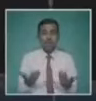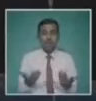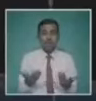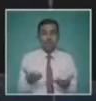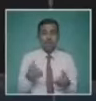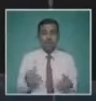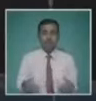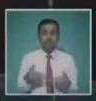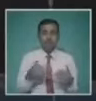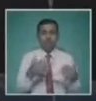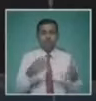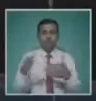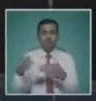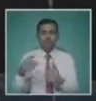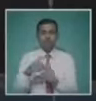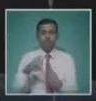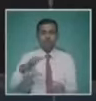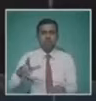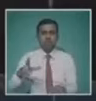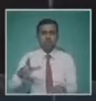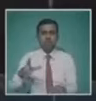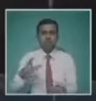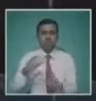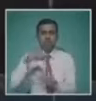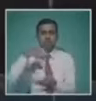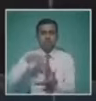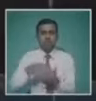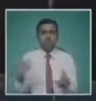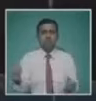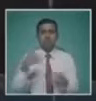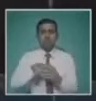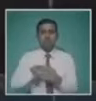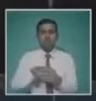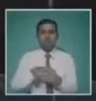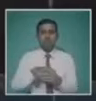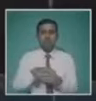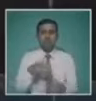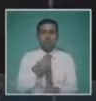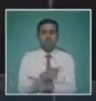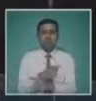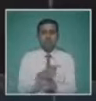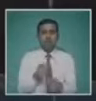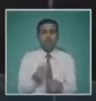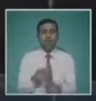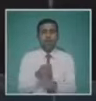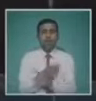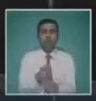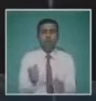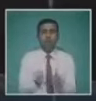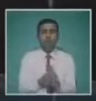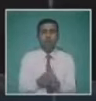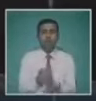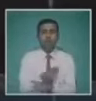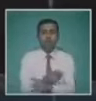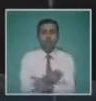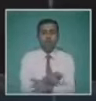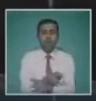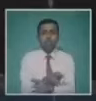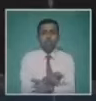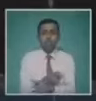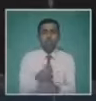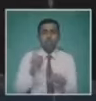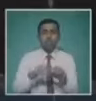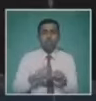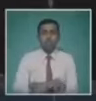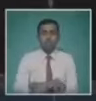අද විවිධ ඩිප්ලෝමා ගත්ත අය පළාත් සභාවලින් බඳවාගෙන. දැන් ගුරුකමට පුහුණු කරලා තින්නේ කවුද මේ අයව? එතනයි